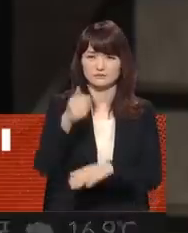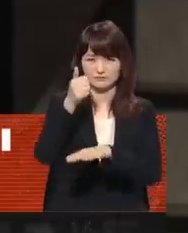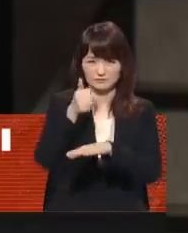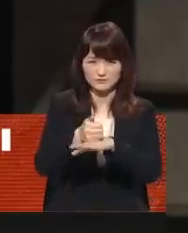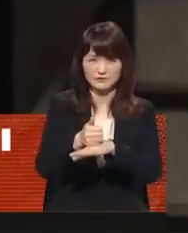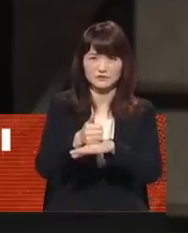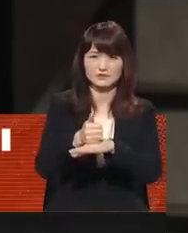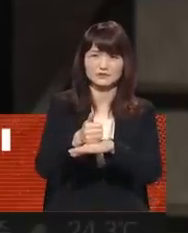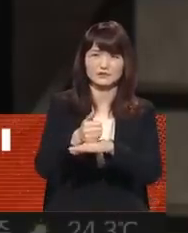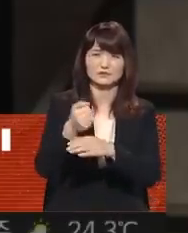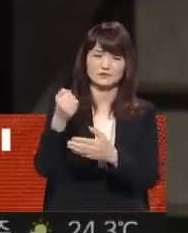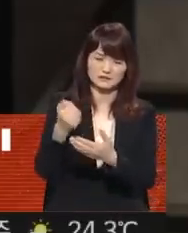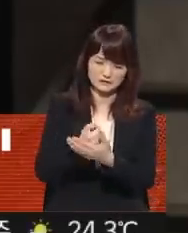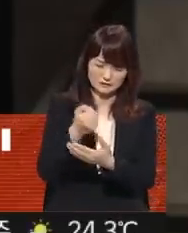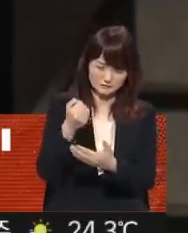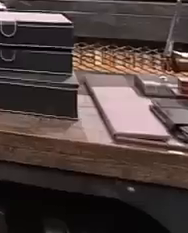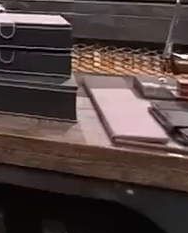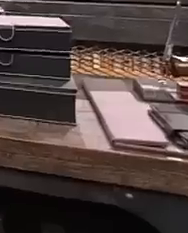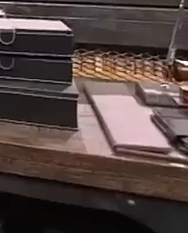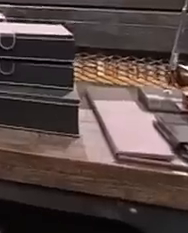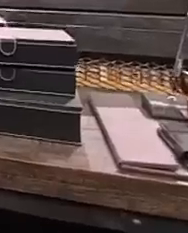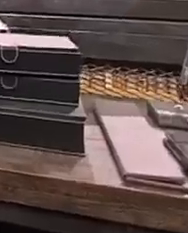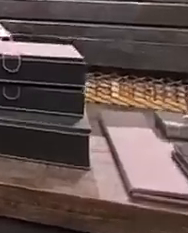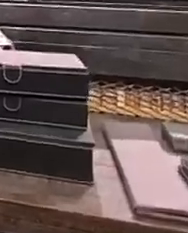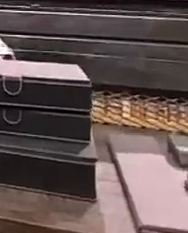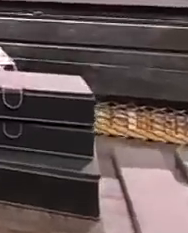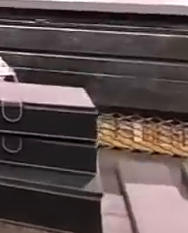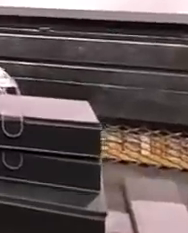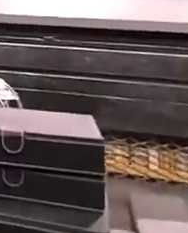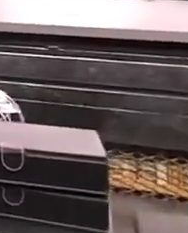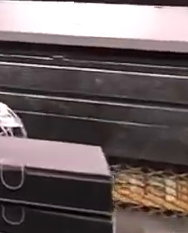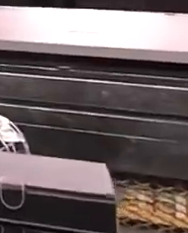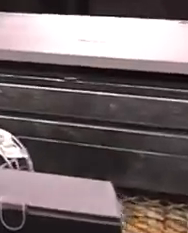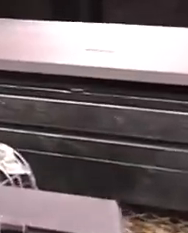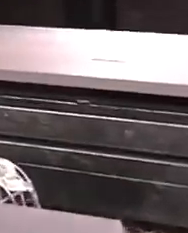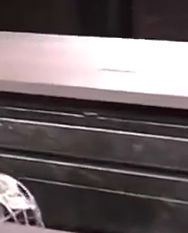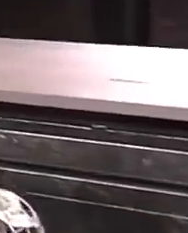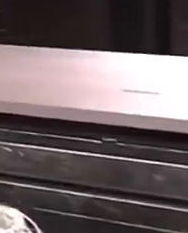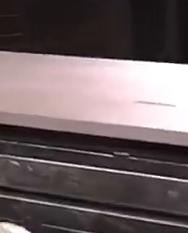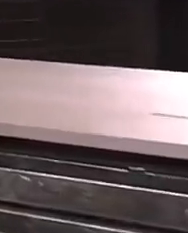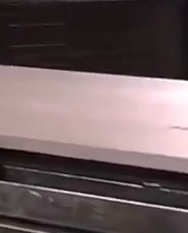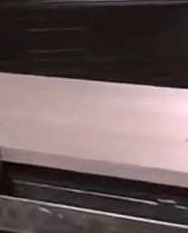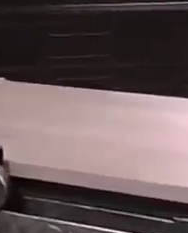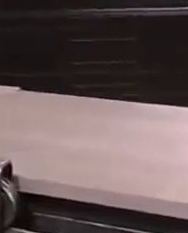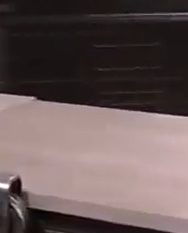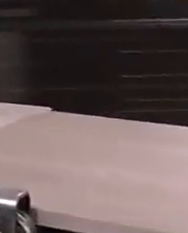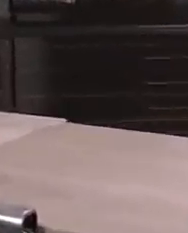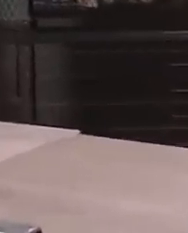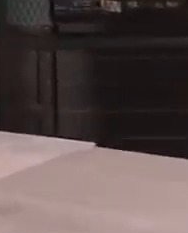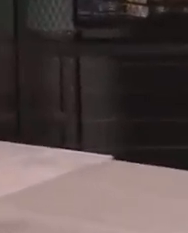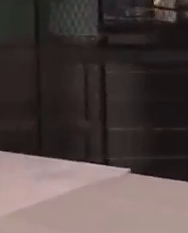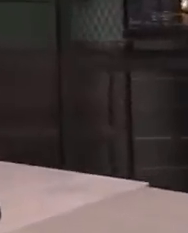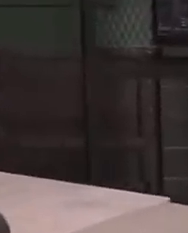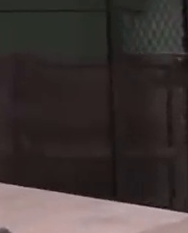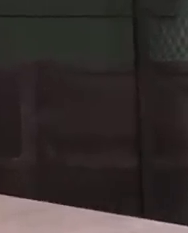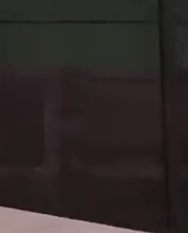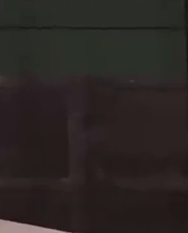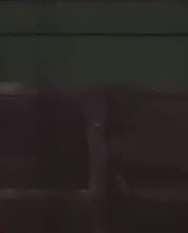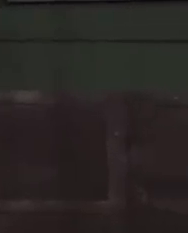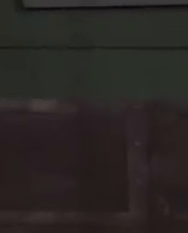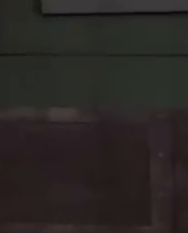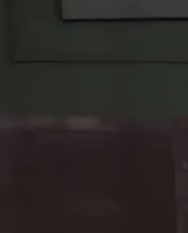상당히 정말 안타까운 그런 사건입니다 이 사건의 진실을 추적하고 싶으십니까 그렇다면 사반 채널을 구독해주세요